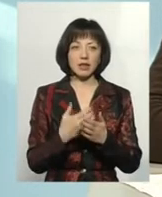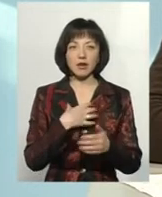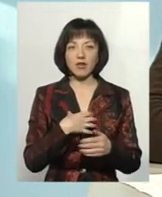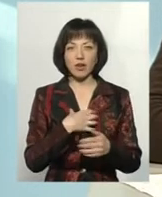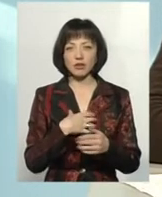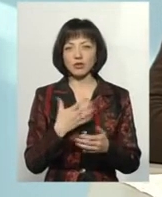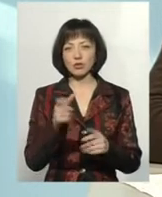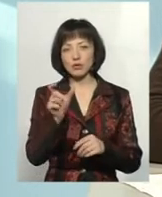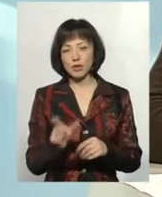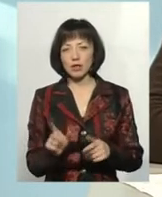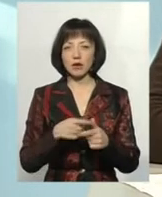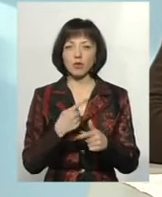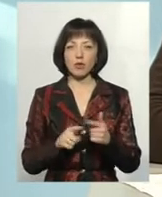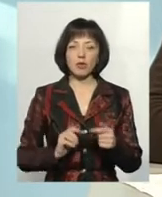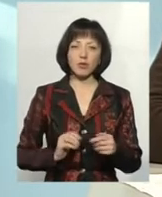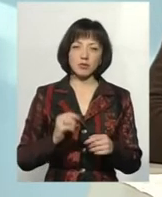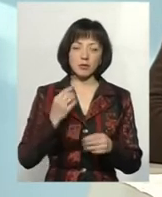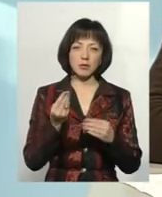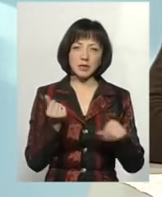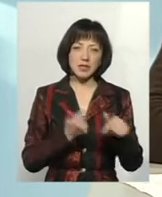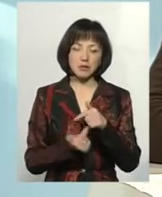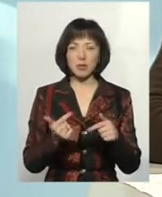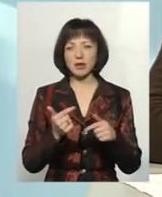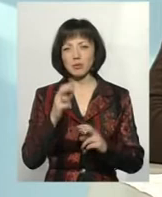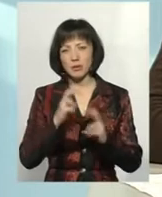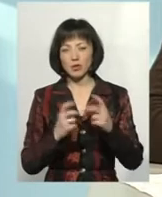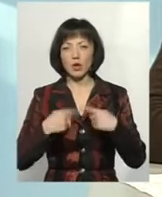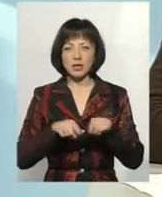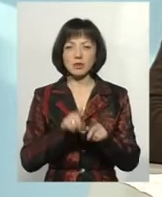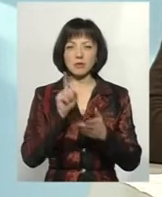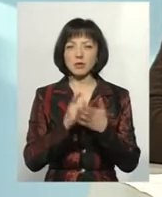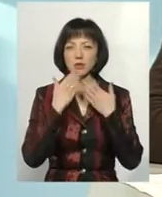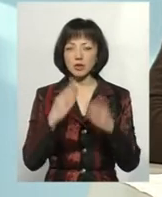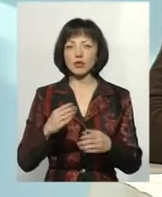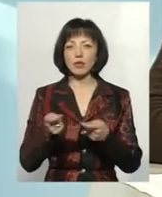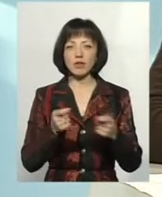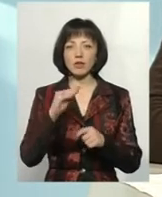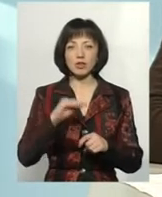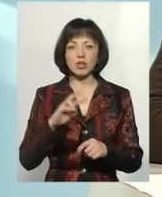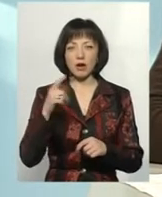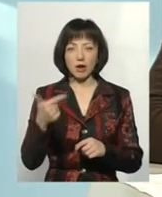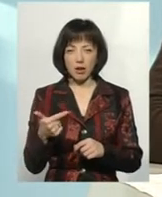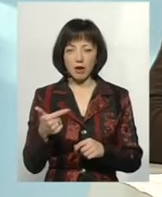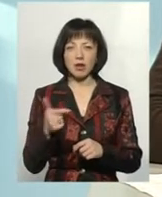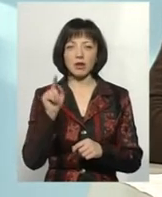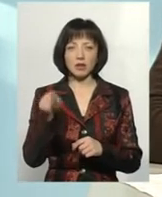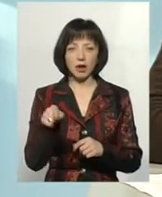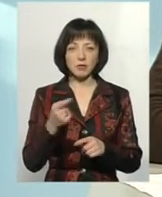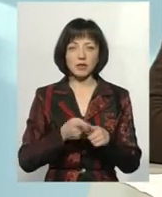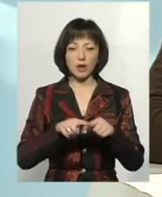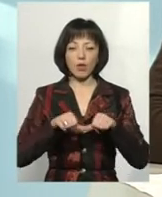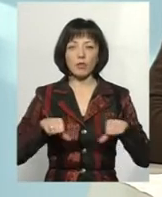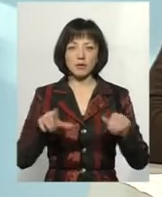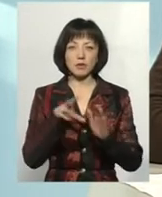це громадянин, чи це приватна особа, підприємство, організація, вони зобов'язані звернутися в управління житлово-комунального господарства. Угу. Там в цій